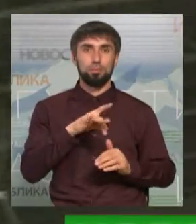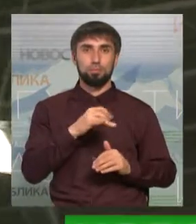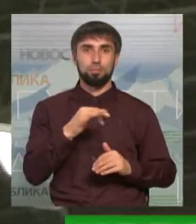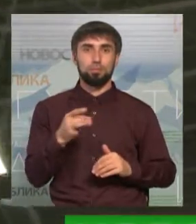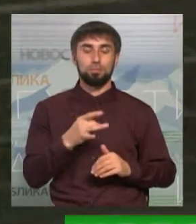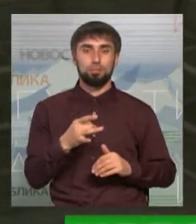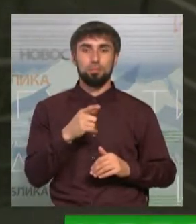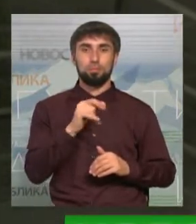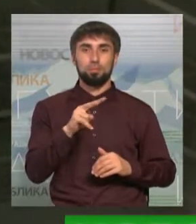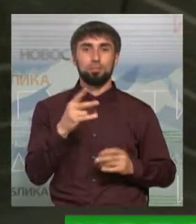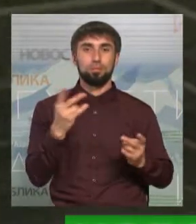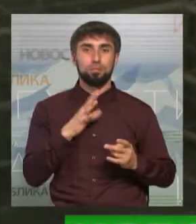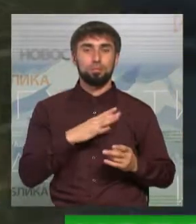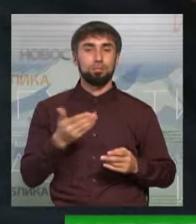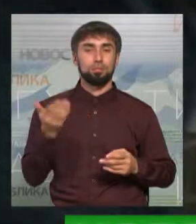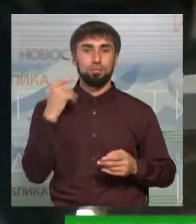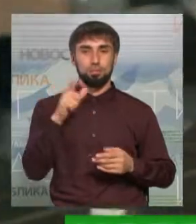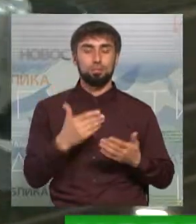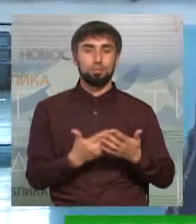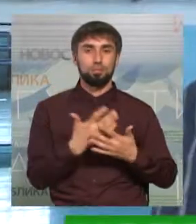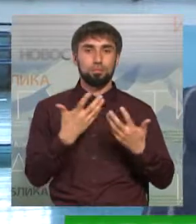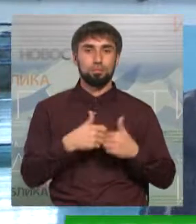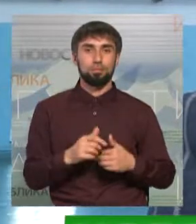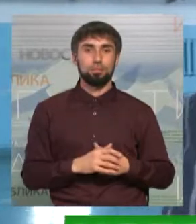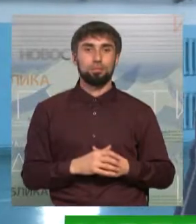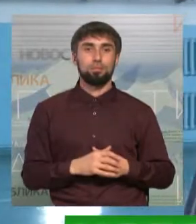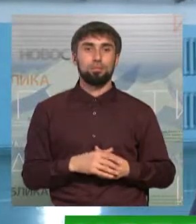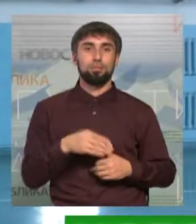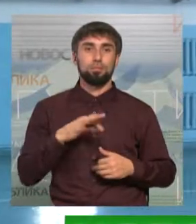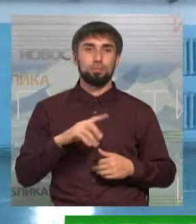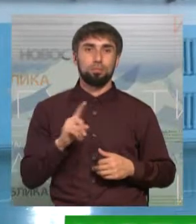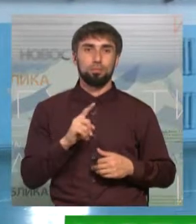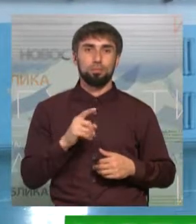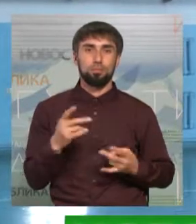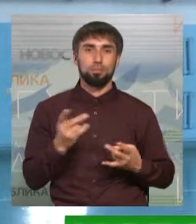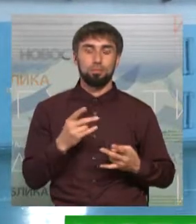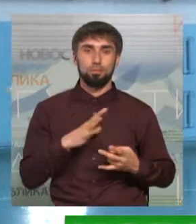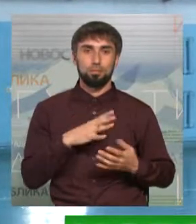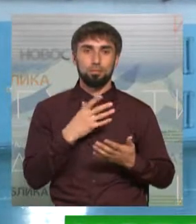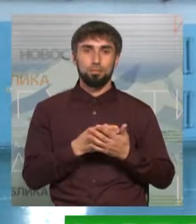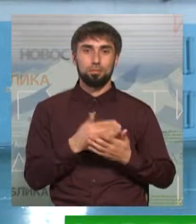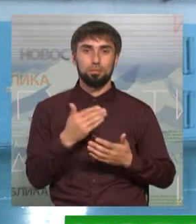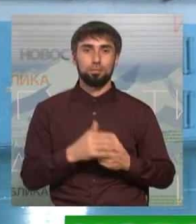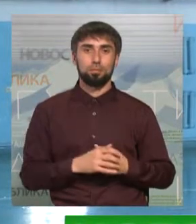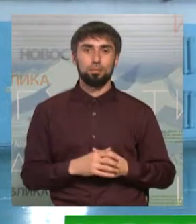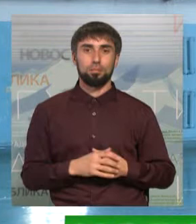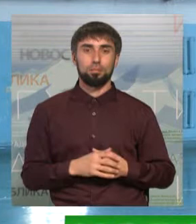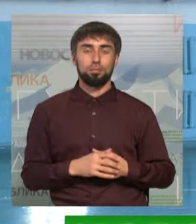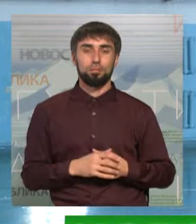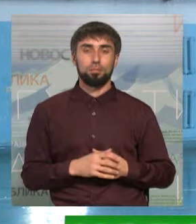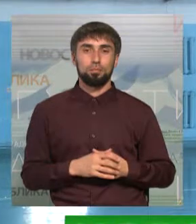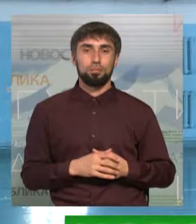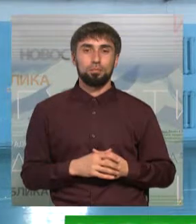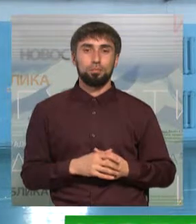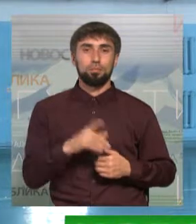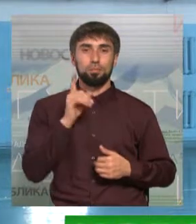Эти залы давно нуждались в новом оборудовании. То, что не хватало боксерских мешков, будет уже... Не ждать одного, пока